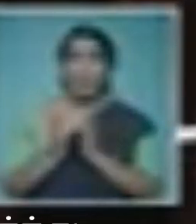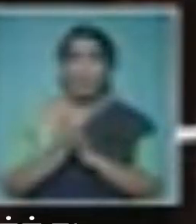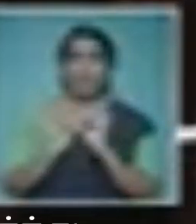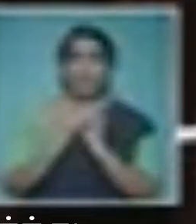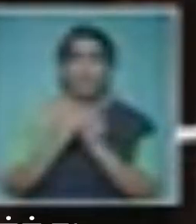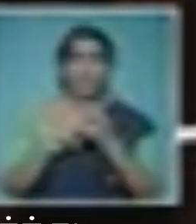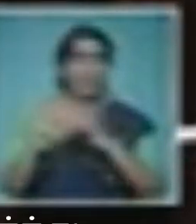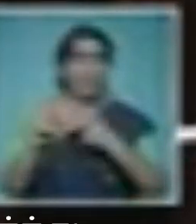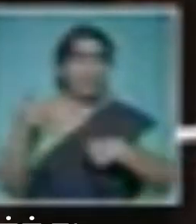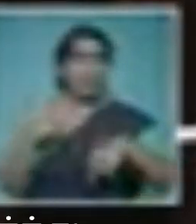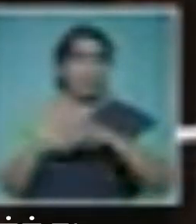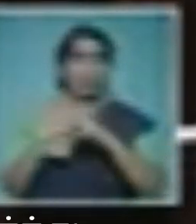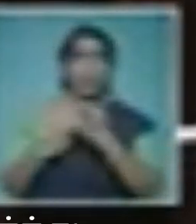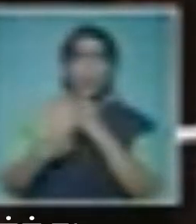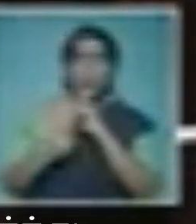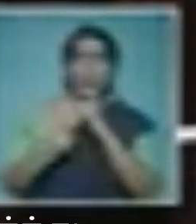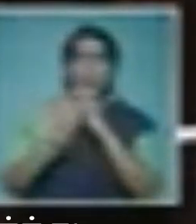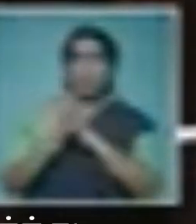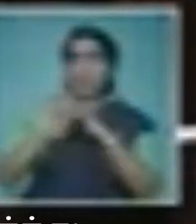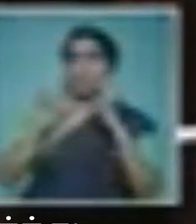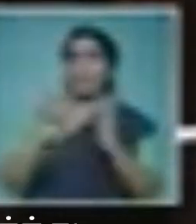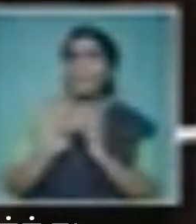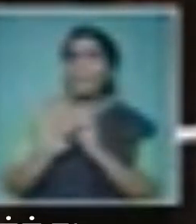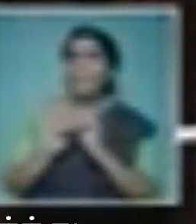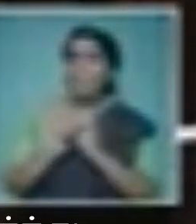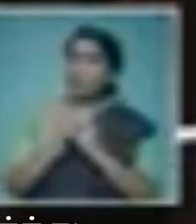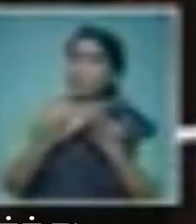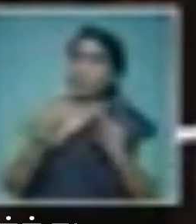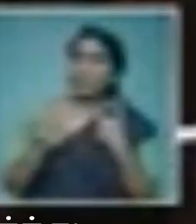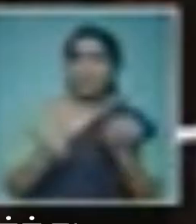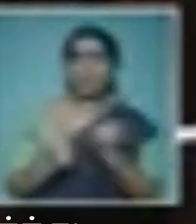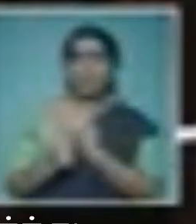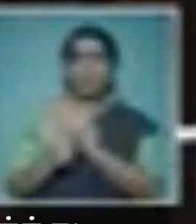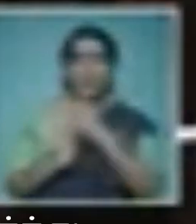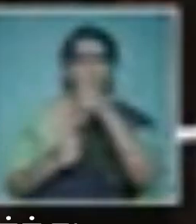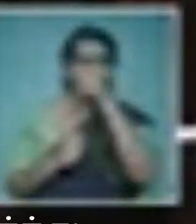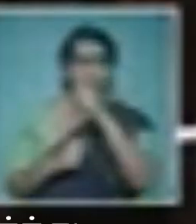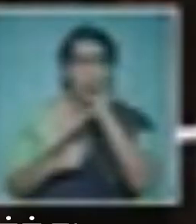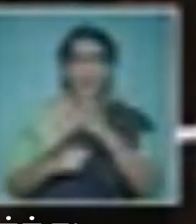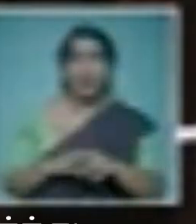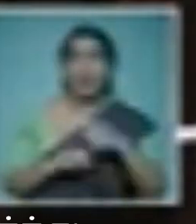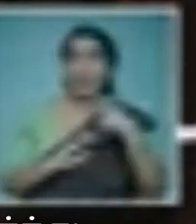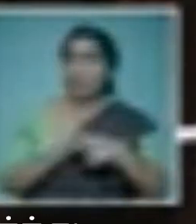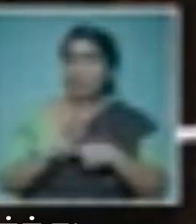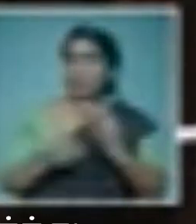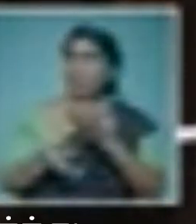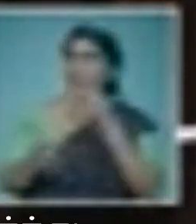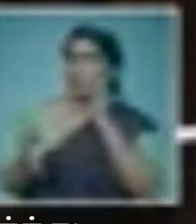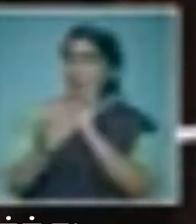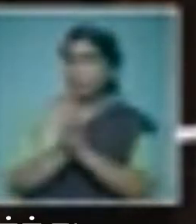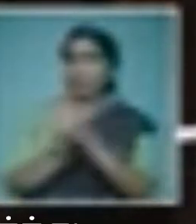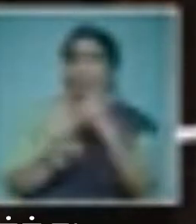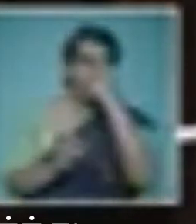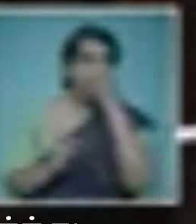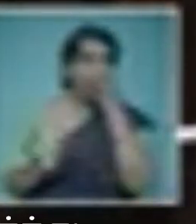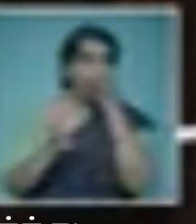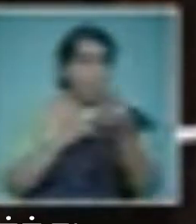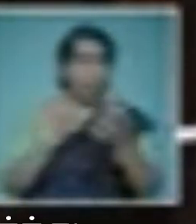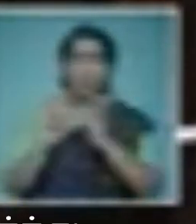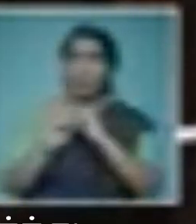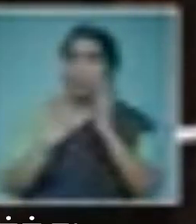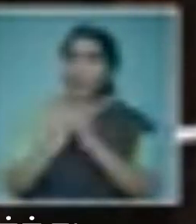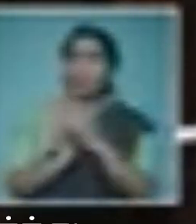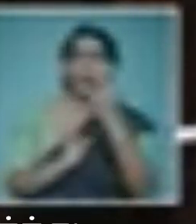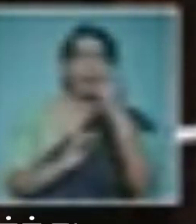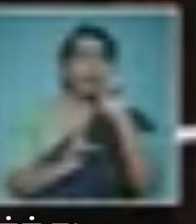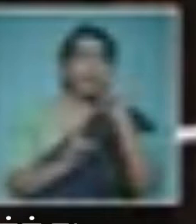තමන්ගේ හිතවත් අයටයි මේ නඩු පැටවෙන්න යනවා ලොකු විනාශයක් වෙන්න යනවා කියලා කොහොම හරි ප්‍රෝඩාව කරලා රටේ රට ගිනි තියලා පාස්කු ප්‍රහාරය කරවලා